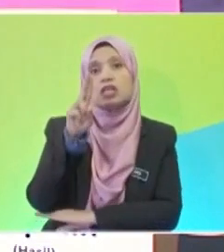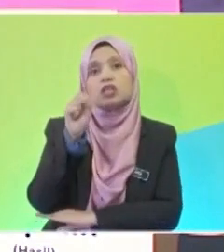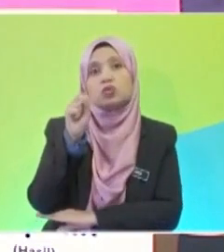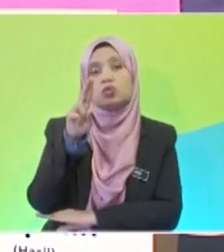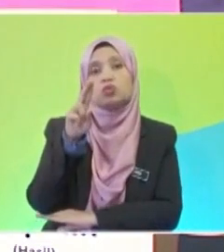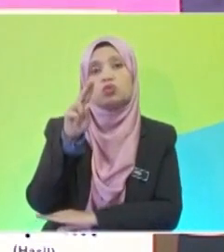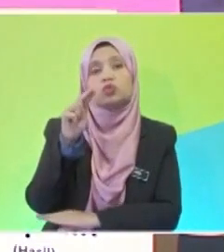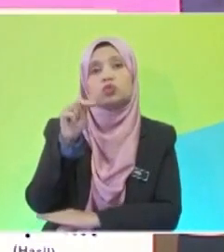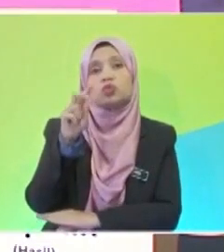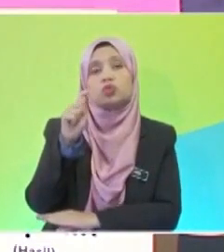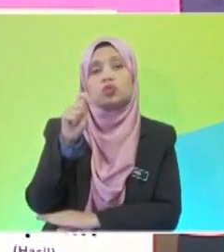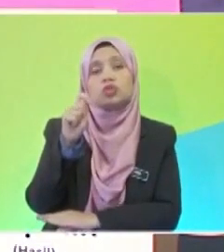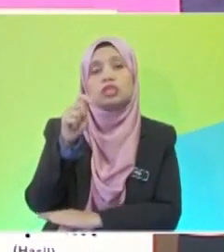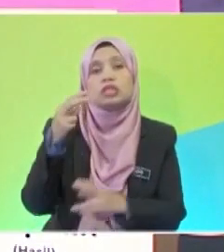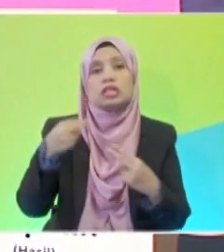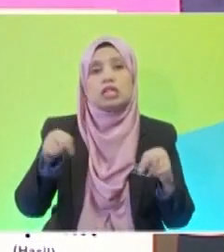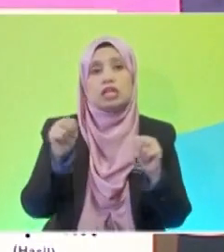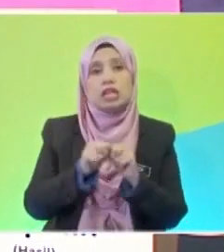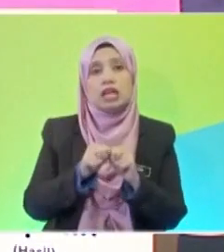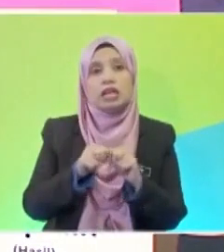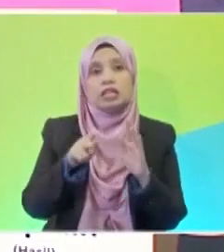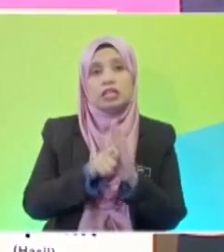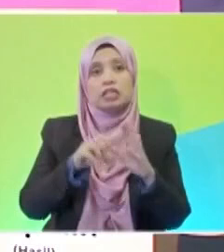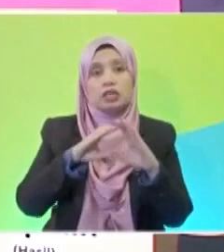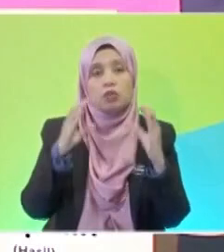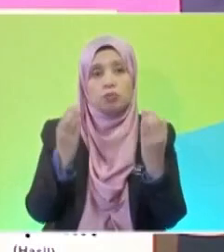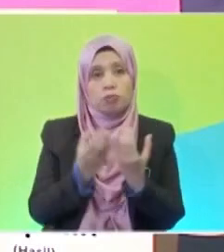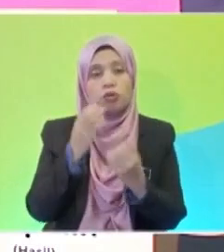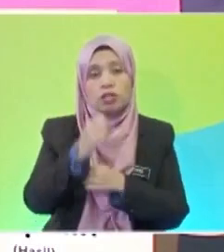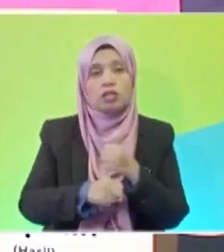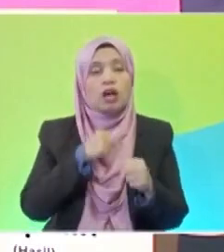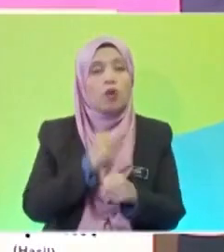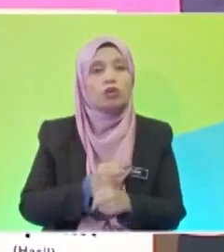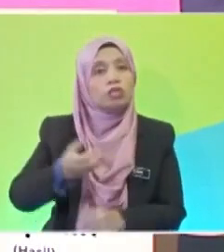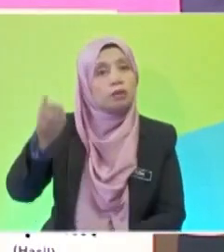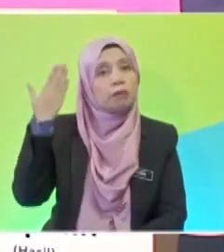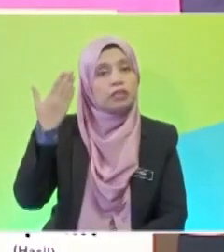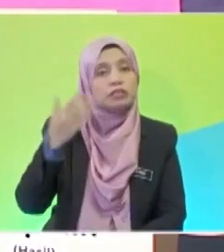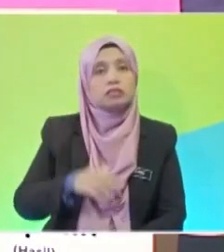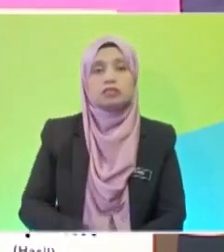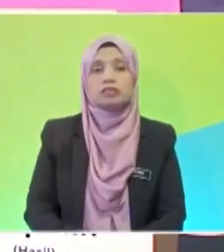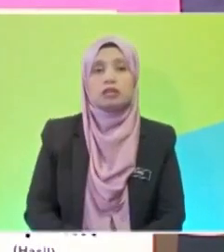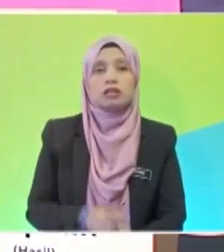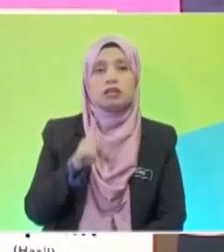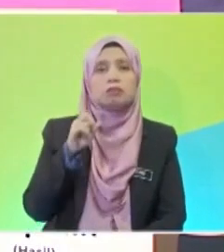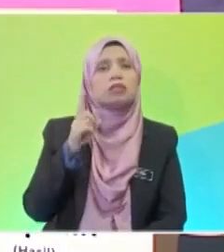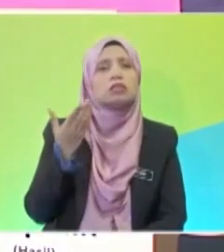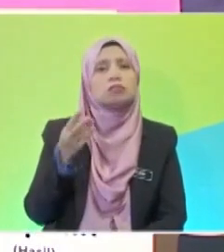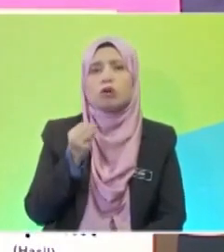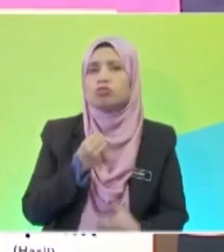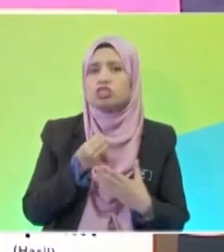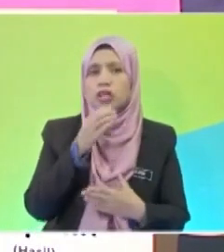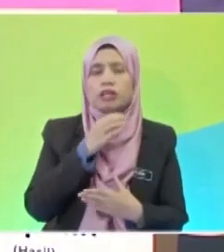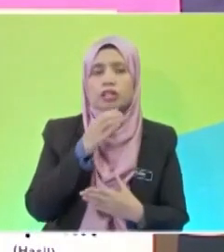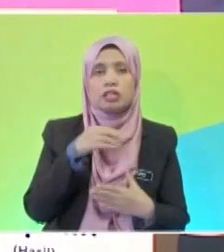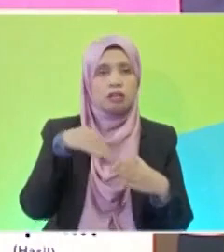bakir berkurangan, kos tolak susut nilai terkumpul yang tahun lepas punya. Kat mana nak cari cikgu yang tahun lepas? Dalam imbangan